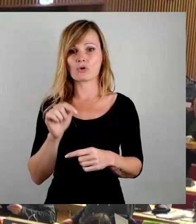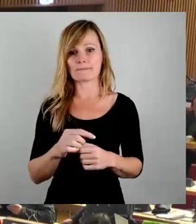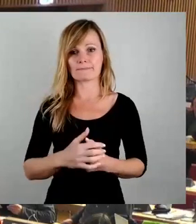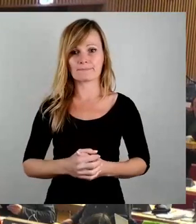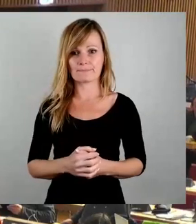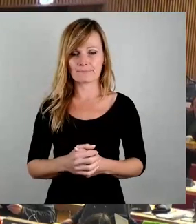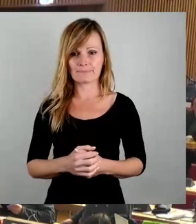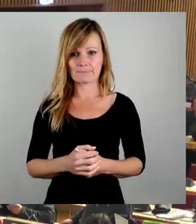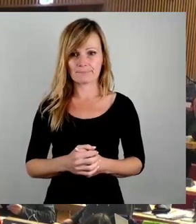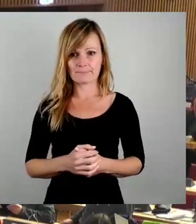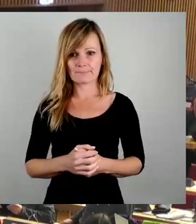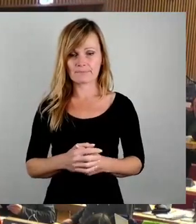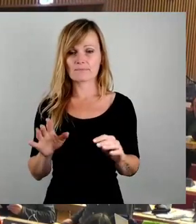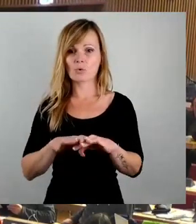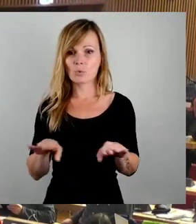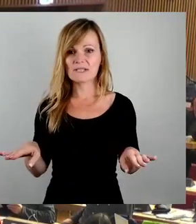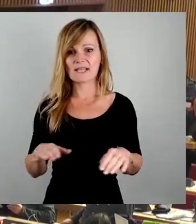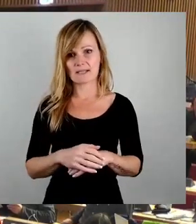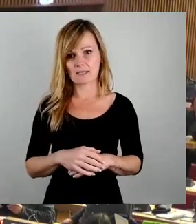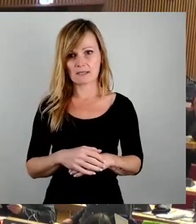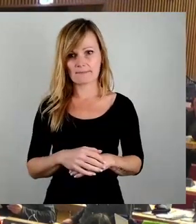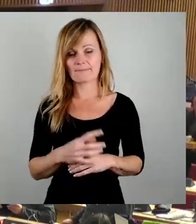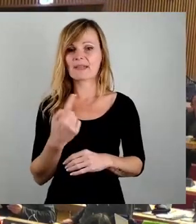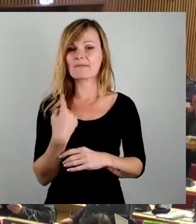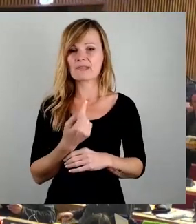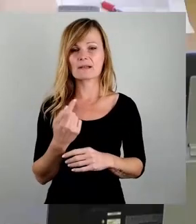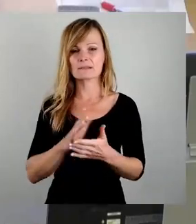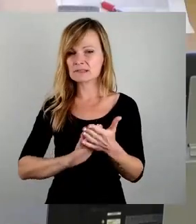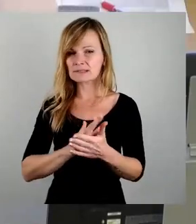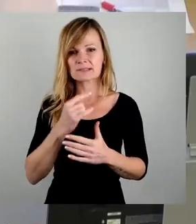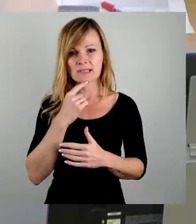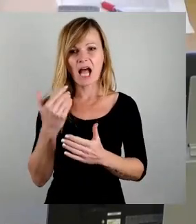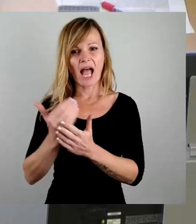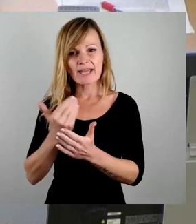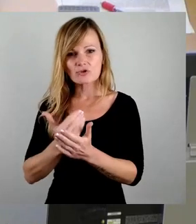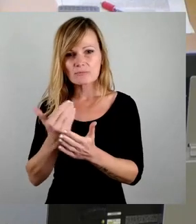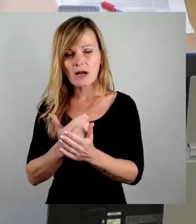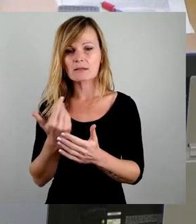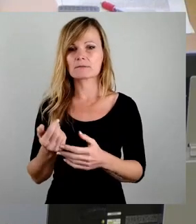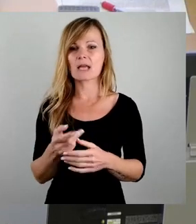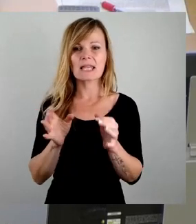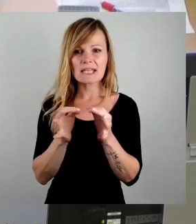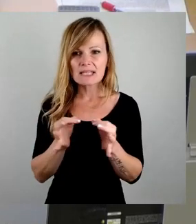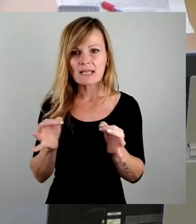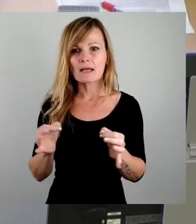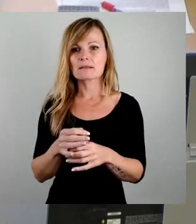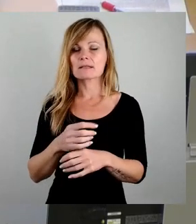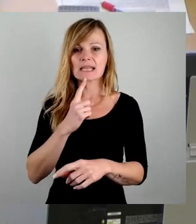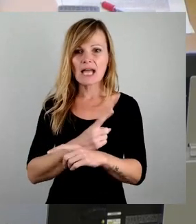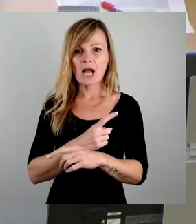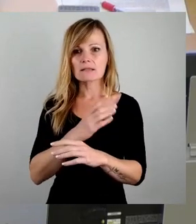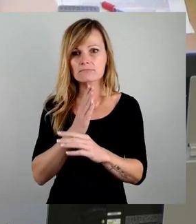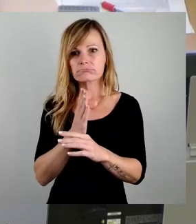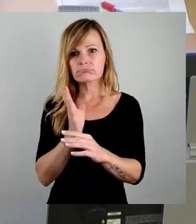Grundsätzlich, wir haben hier nirgendwo irgendwas von Einsparungen von Linien oder Taktverlängerung oder sonstiges geschwafelt, Herr